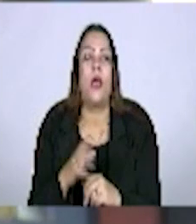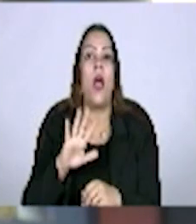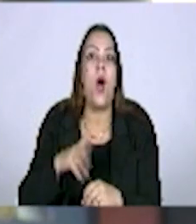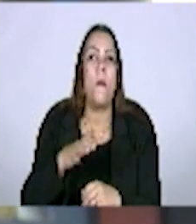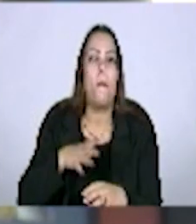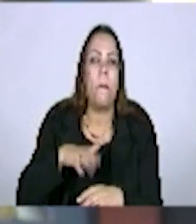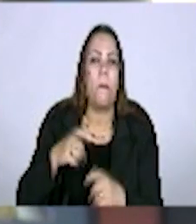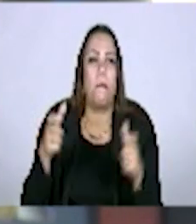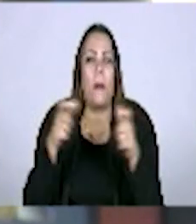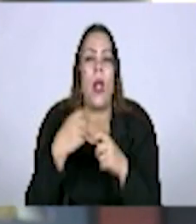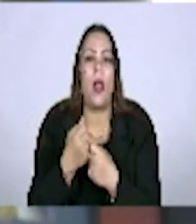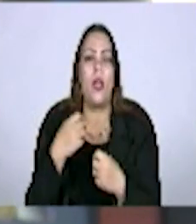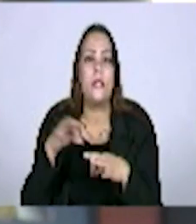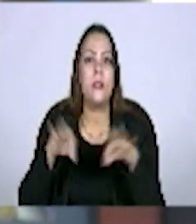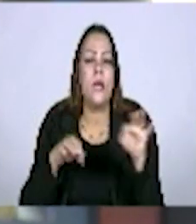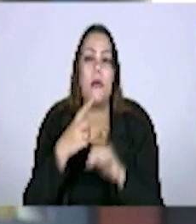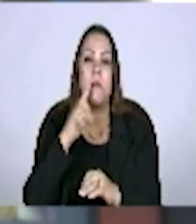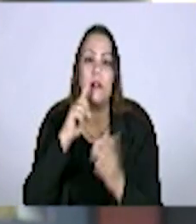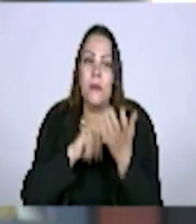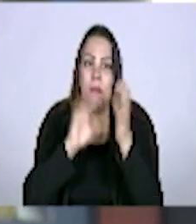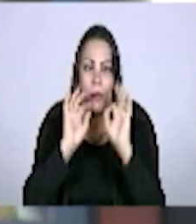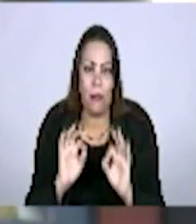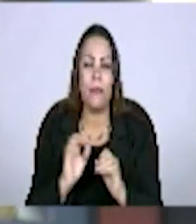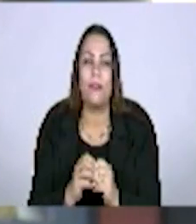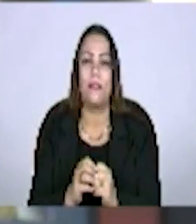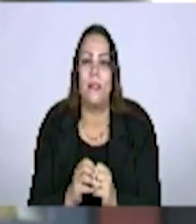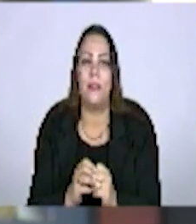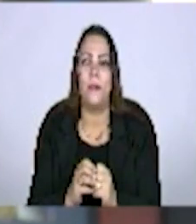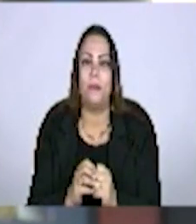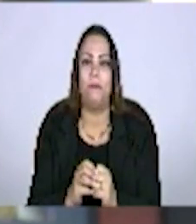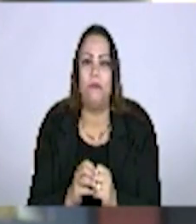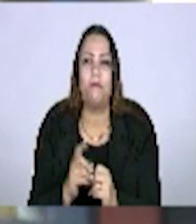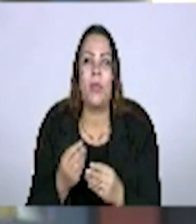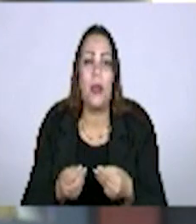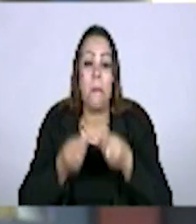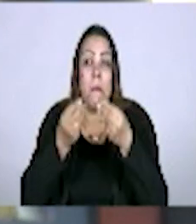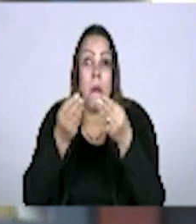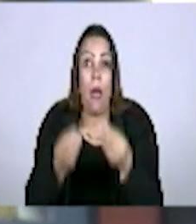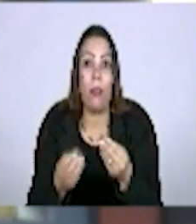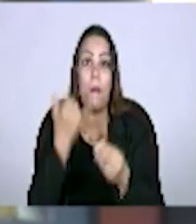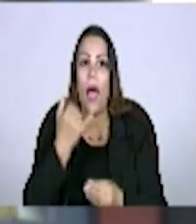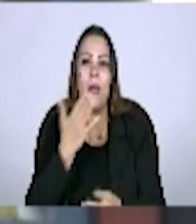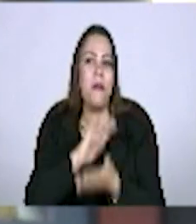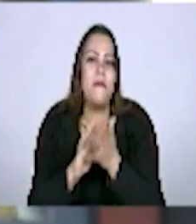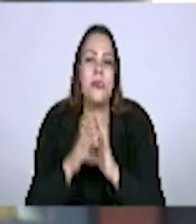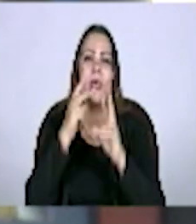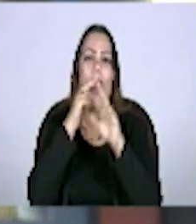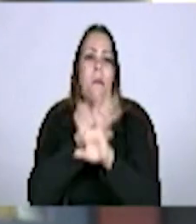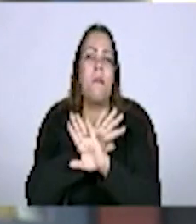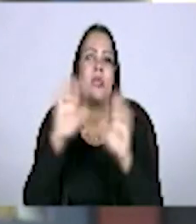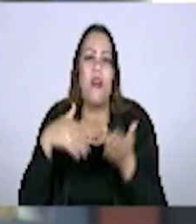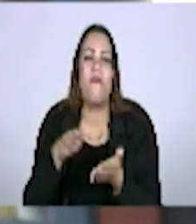في المجال السياسي لكنهم في الواقع يعني لا يقدمون حلولا او صورا او